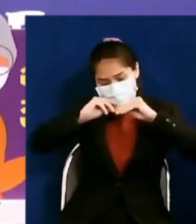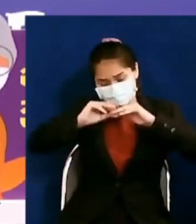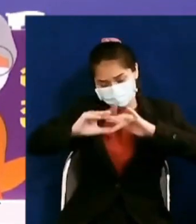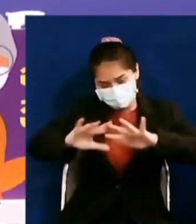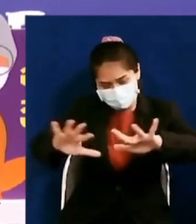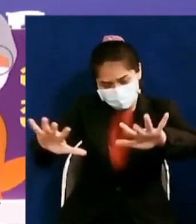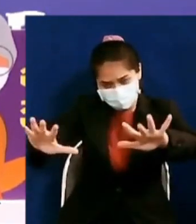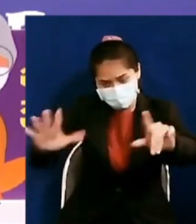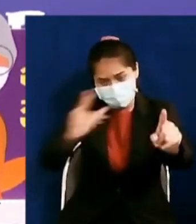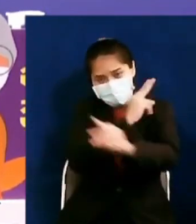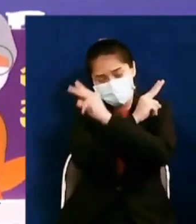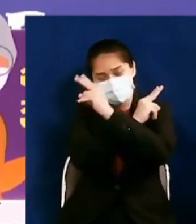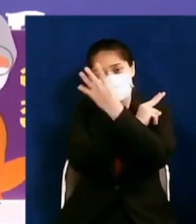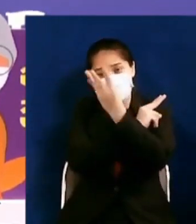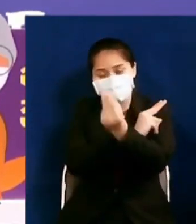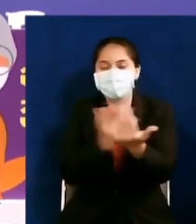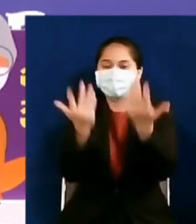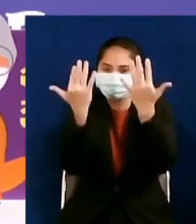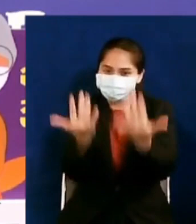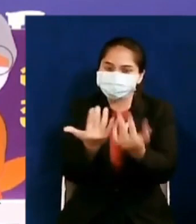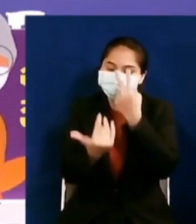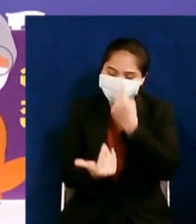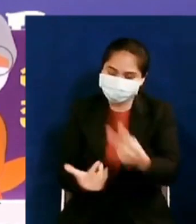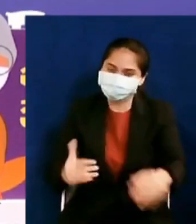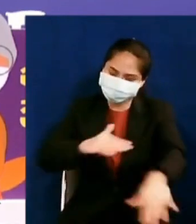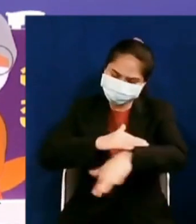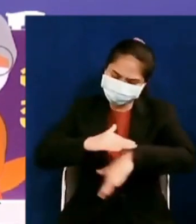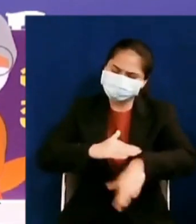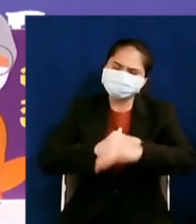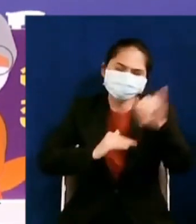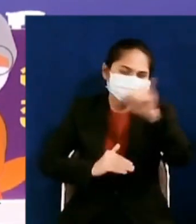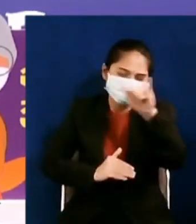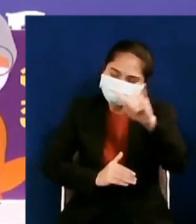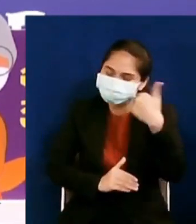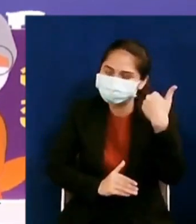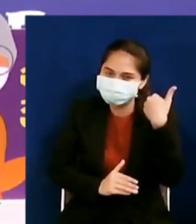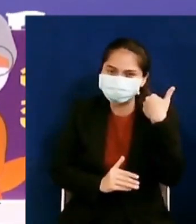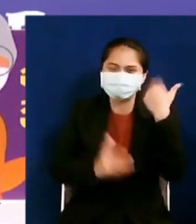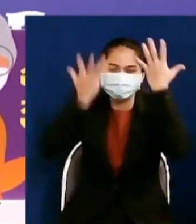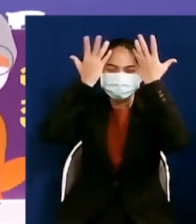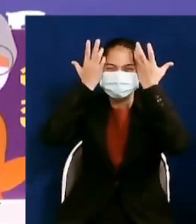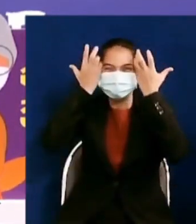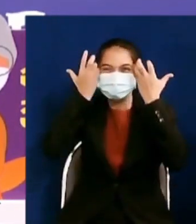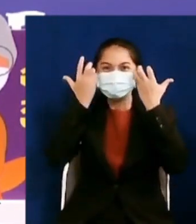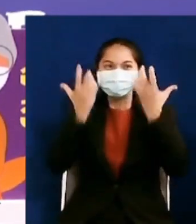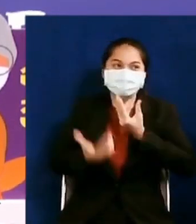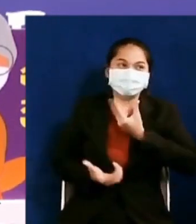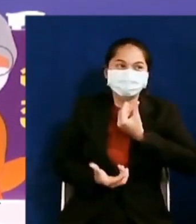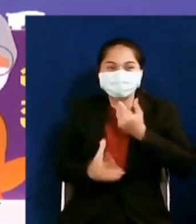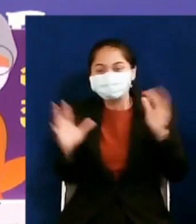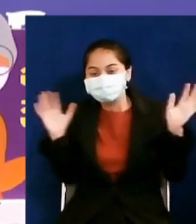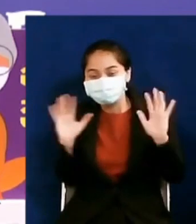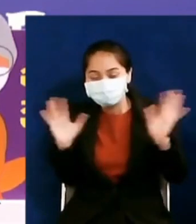ธุ์นี้แต่อะไรก็ตามมาตรการในการควบคุมโอมิครอนเนี่ย1เราจะต้องฉีดวัคซีนให้ได้ครอบคลุมที่สุด